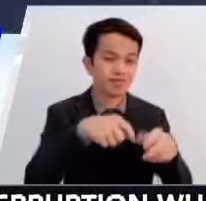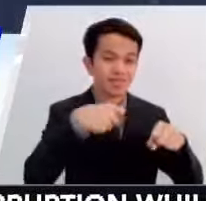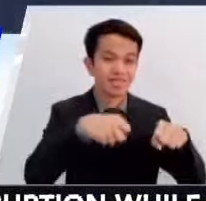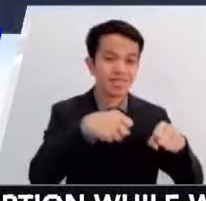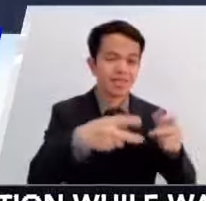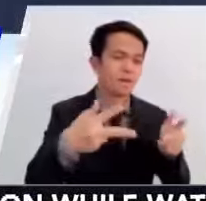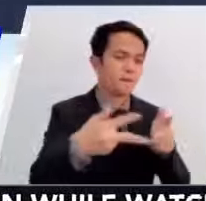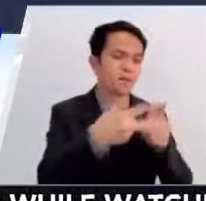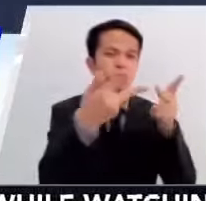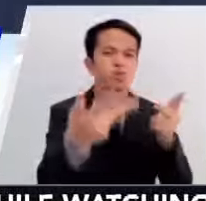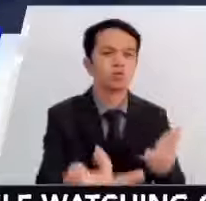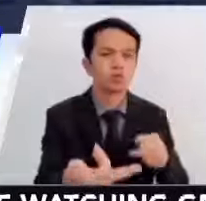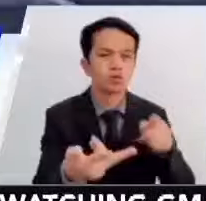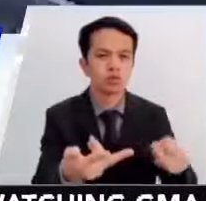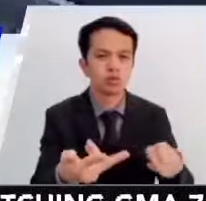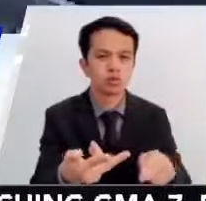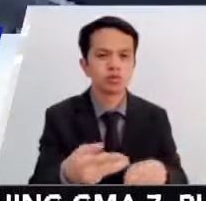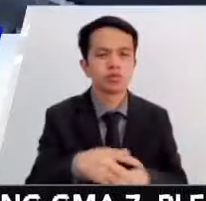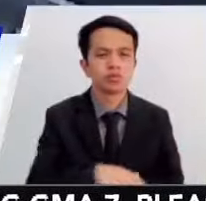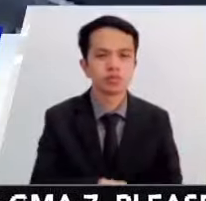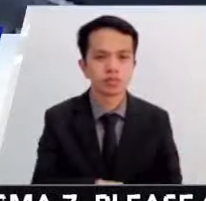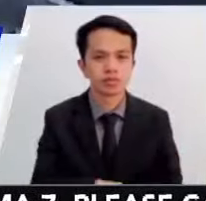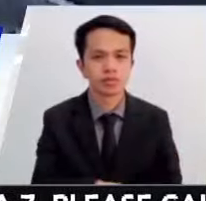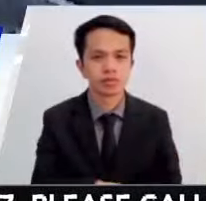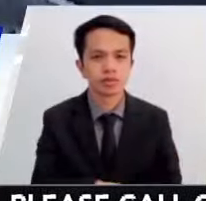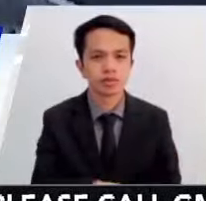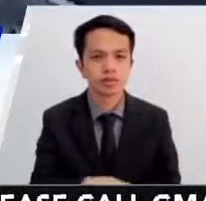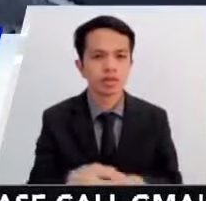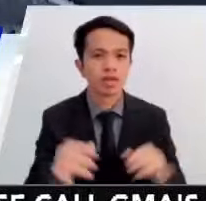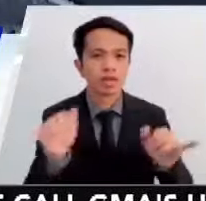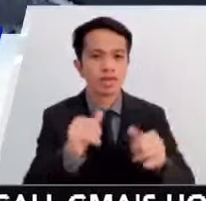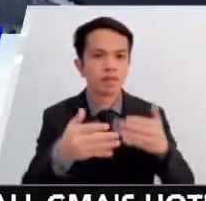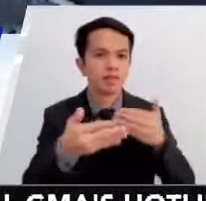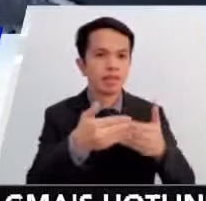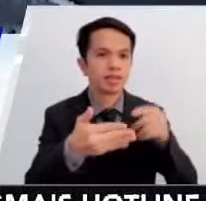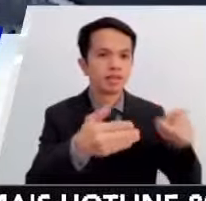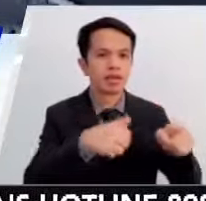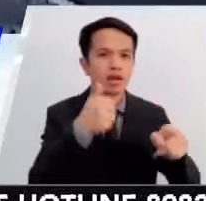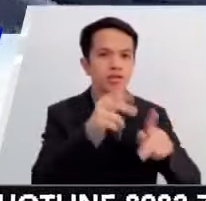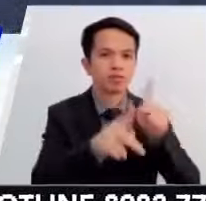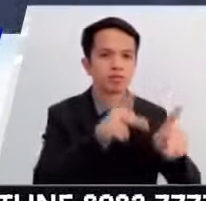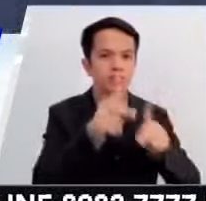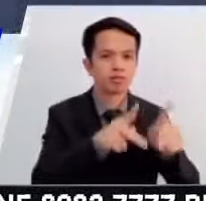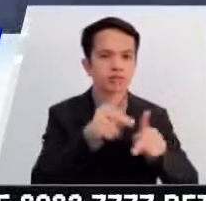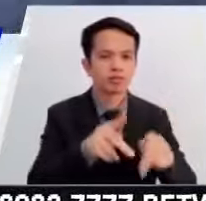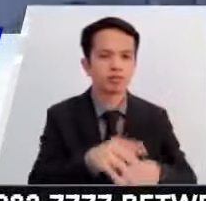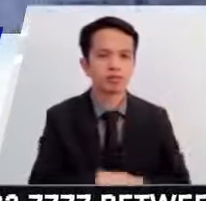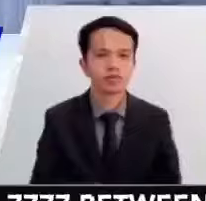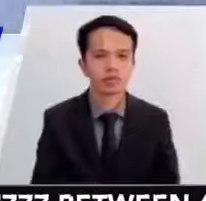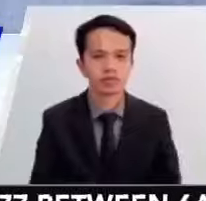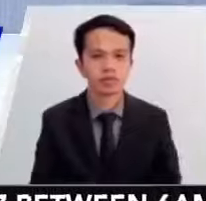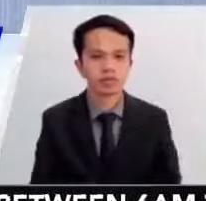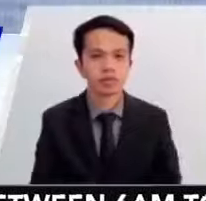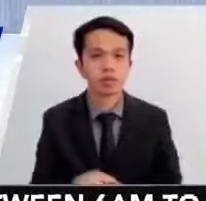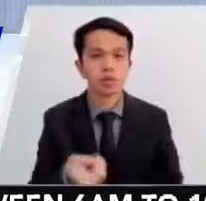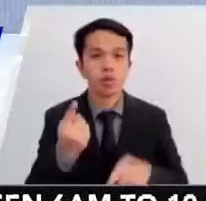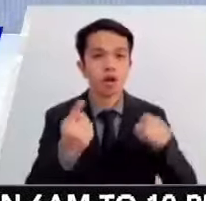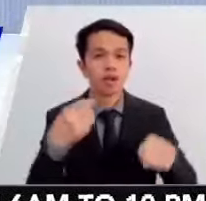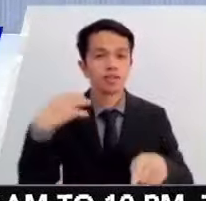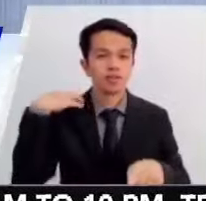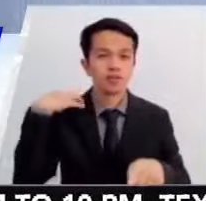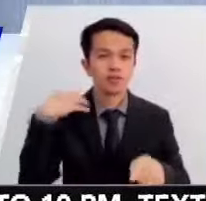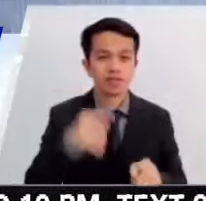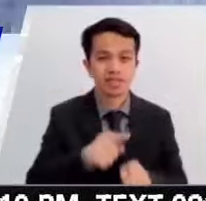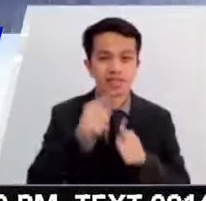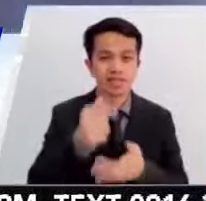ang isa sa mga bisikleta. Muntik ding tamaan ang ilang residenteng tumawid. Isang volunteer na napadaan sa lugar ang